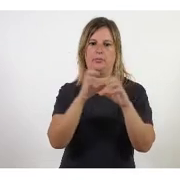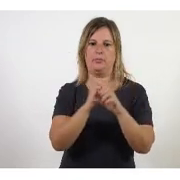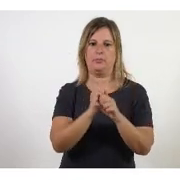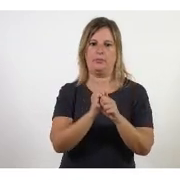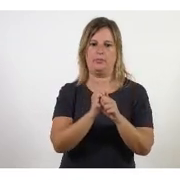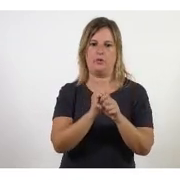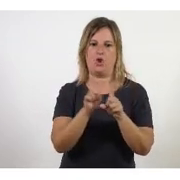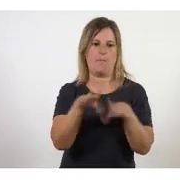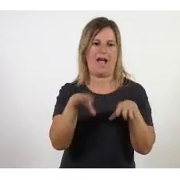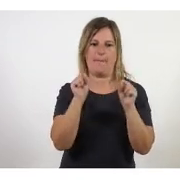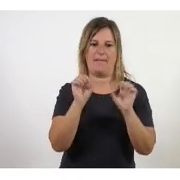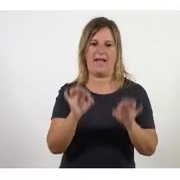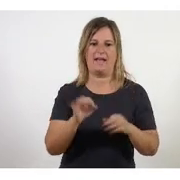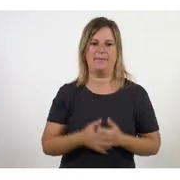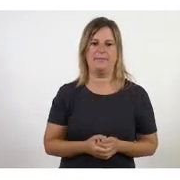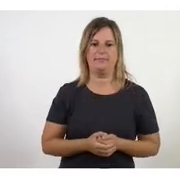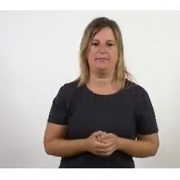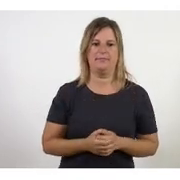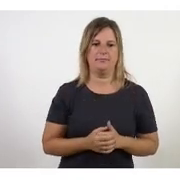al negre.